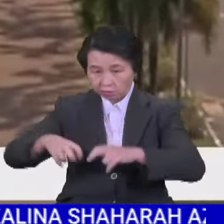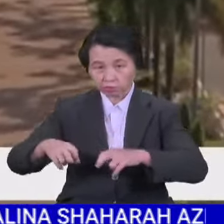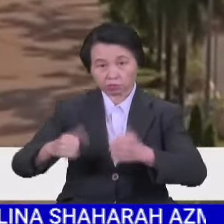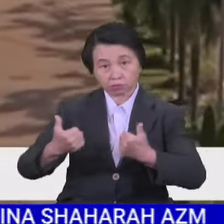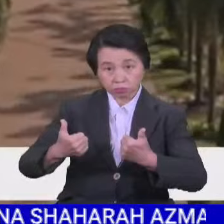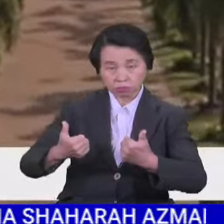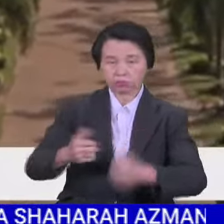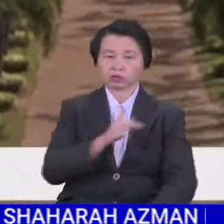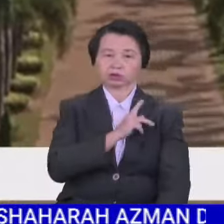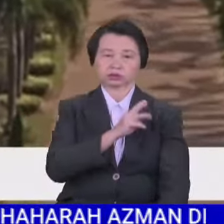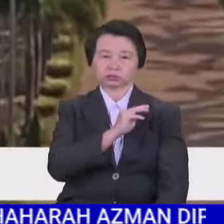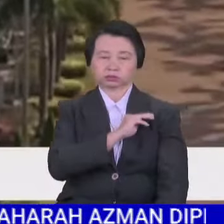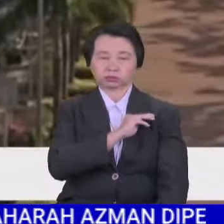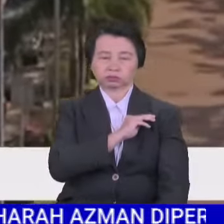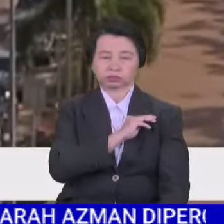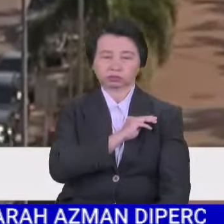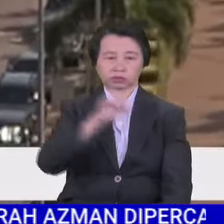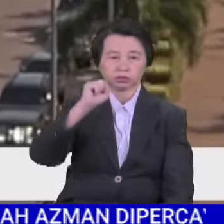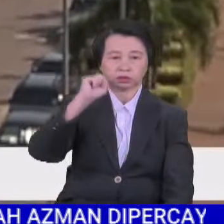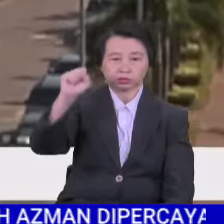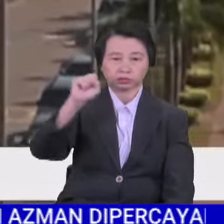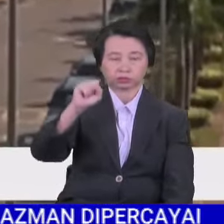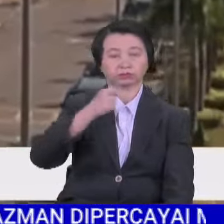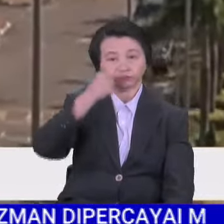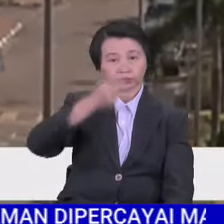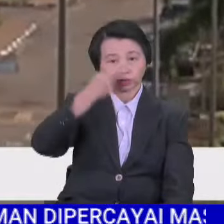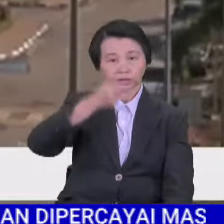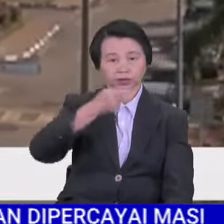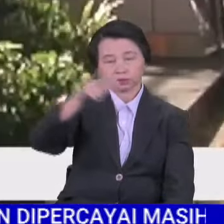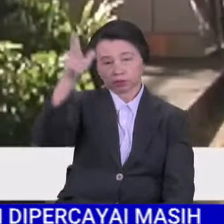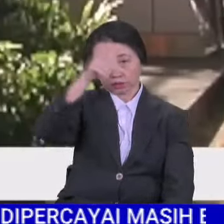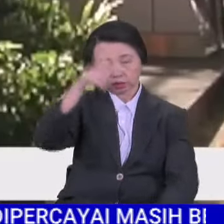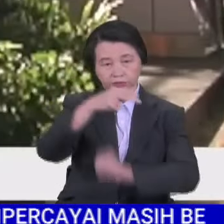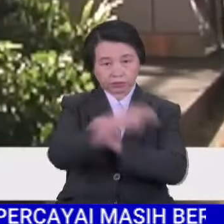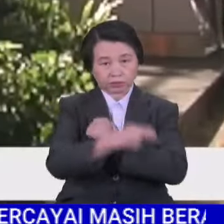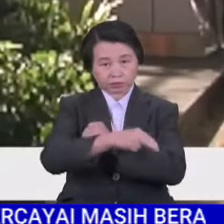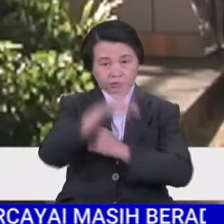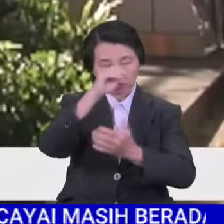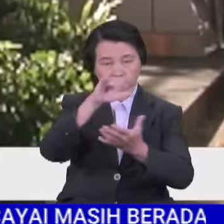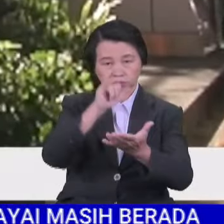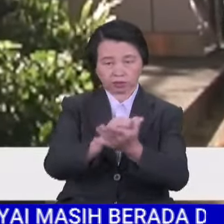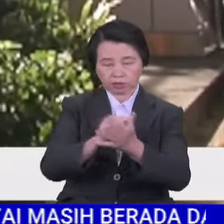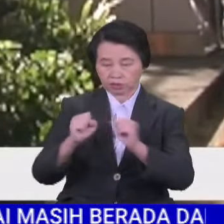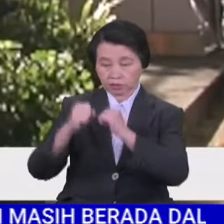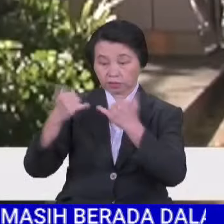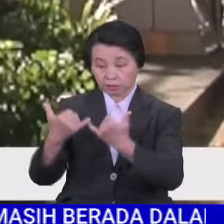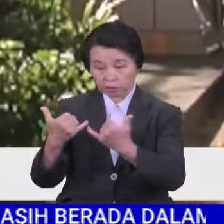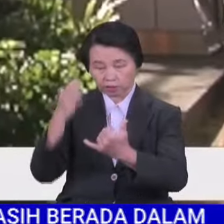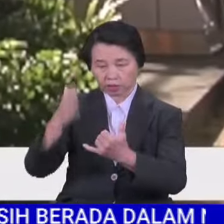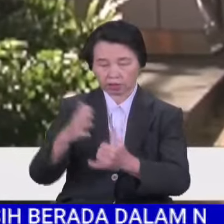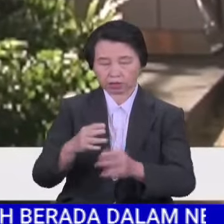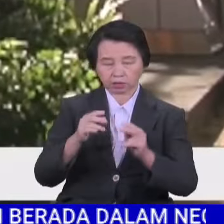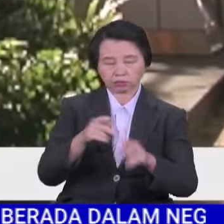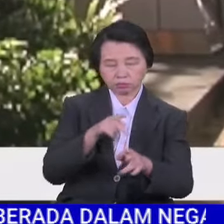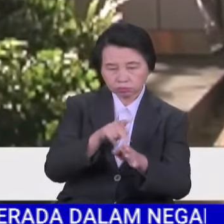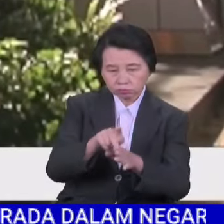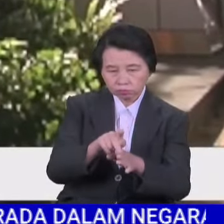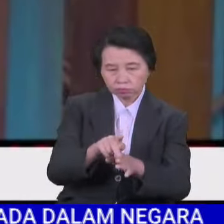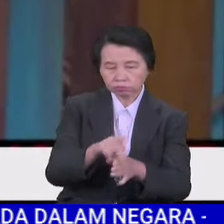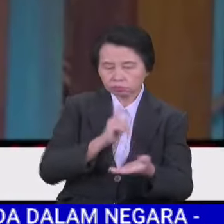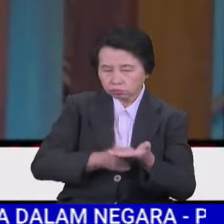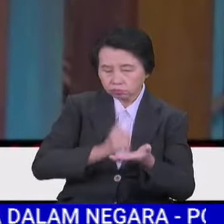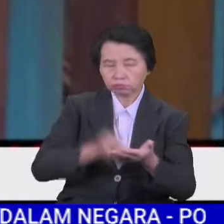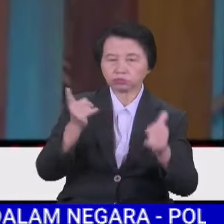tersebut ketua menteri Datuk Seri Panglima Haji Noor berkata kerajaan Negeri yakin syari'at itu akan merujuk pakar bidang